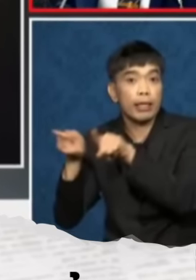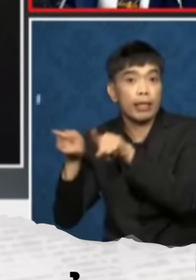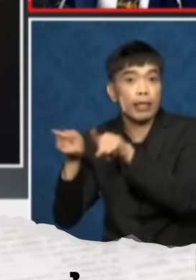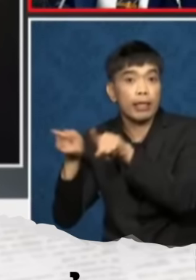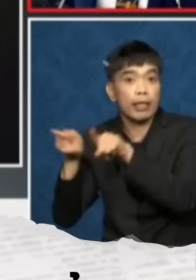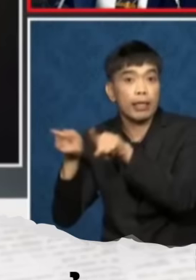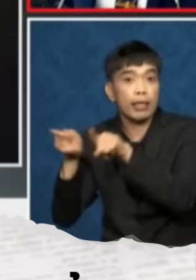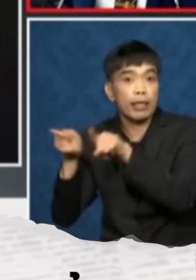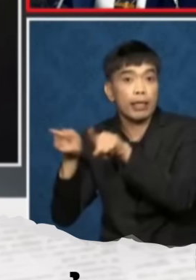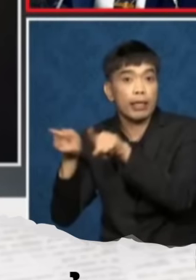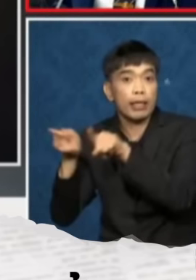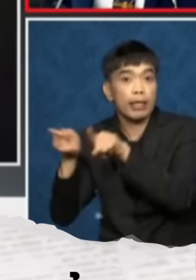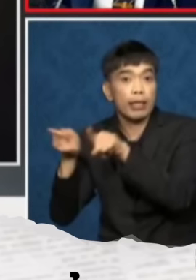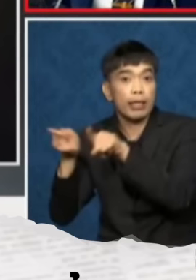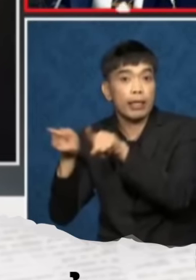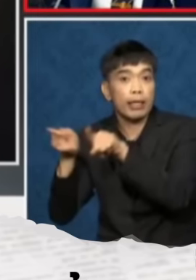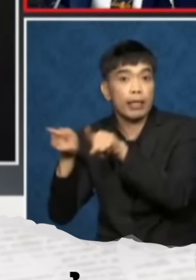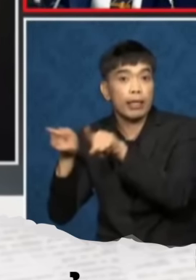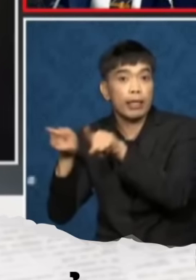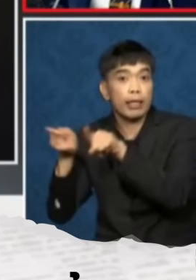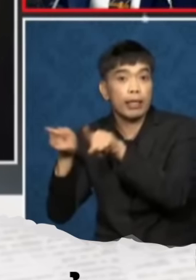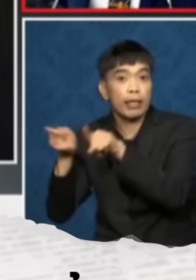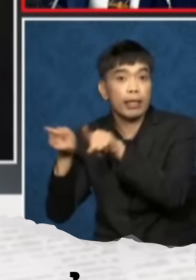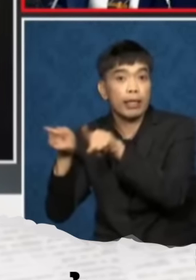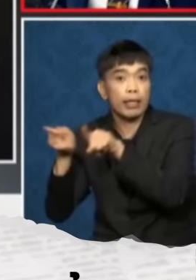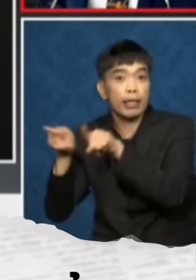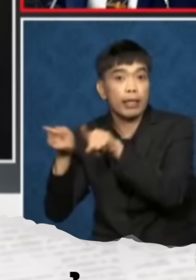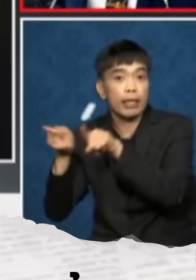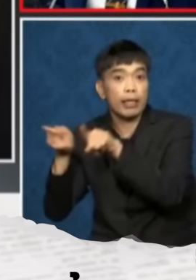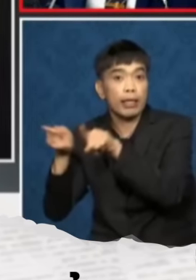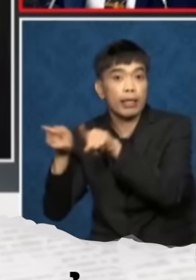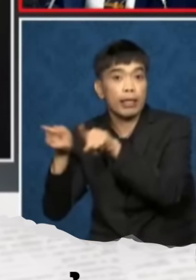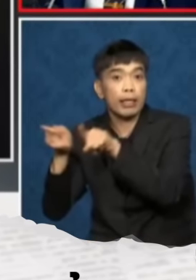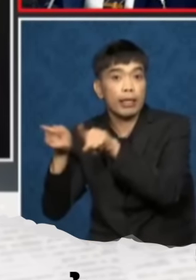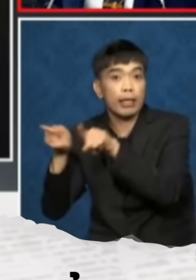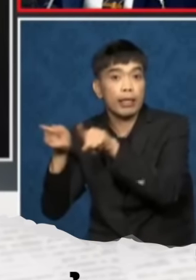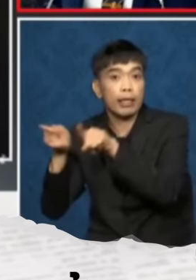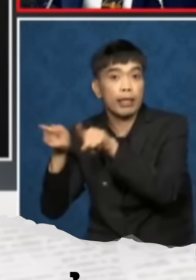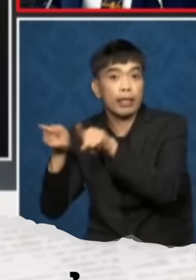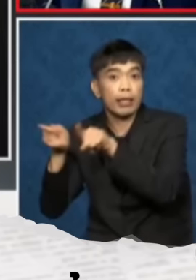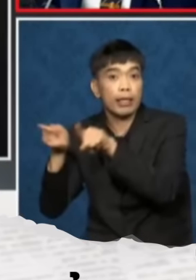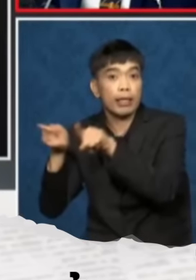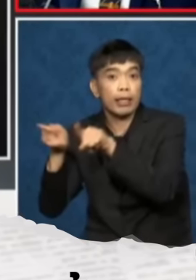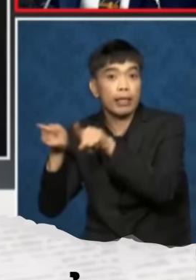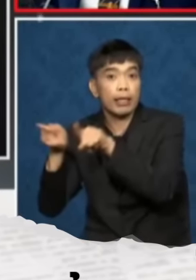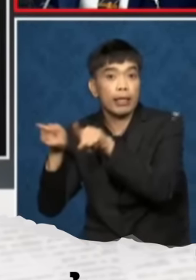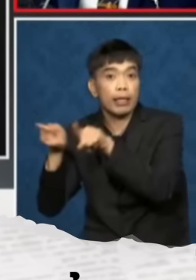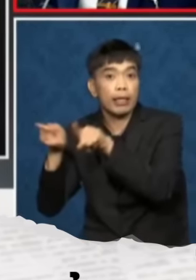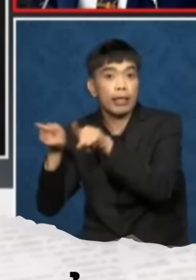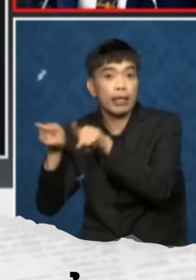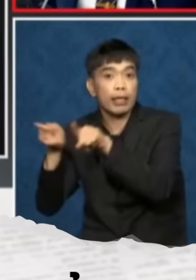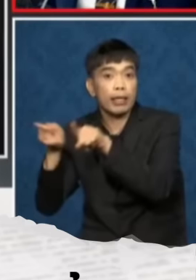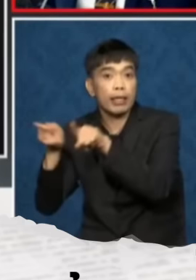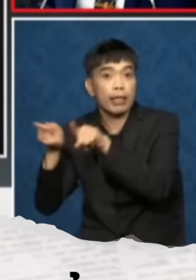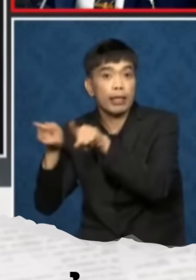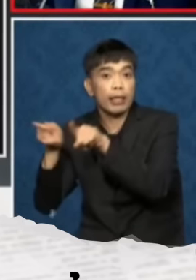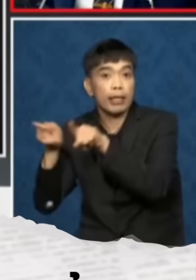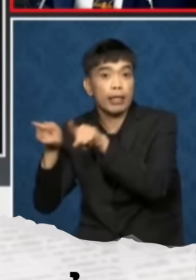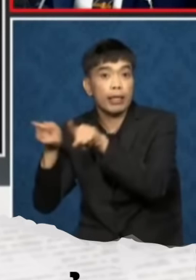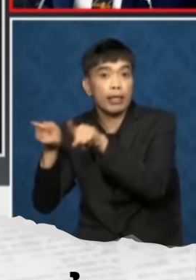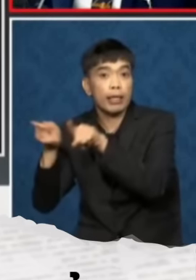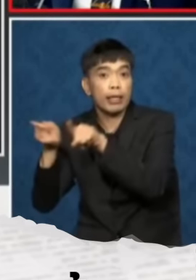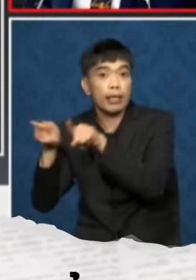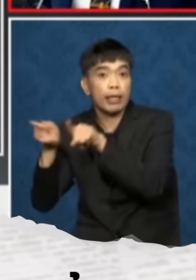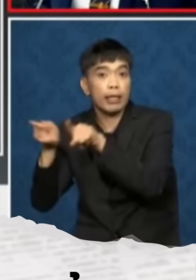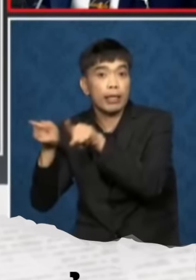กว่าชั้น14อย่างไรแล้วก็สภาพห้องพักที่อดีตนายกรัฐมนตรีพักนั้นเนี่ยเป็นยังไงนะฮะทำไมจึงมีต้องแบบต้องมีความจำเป็น